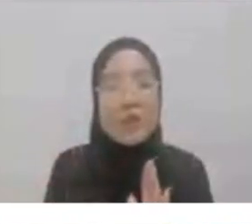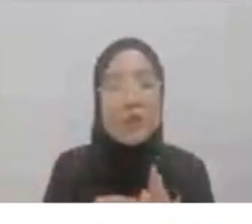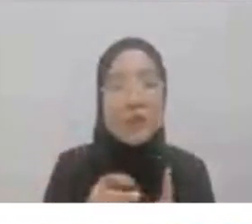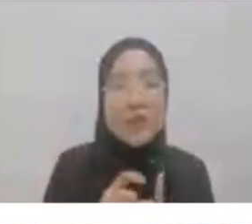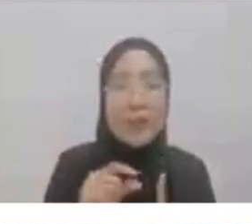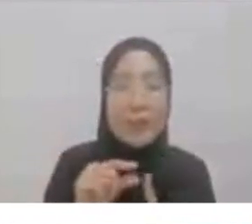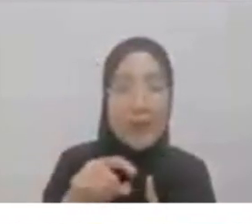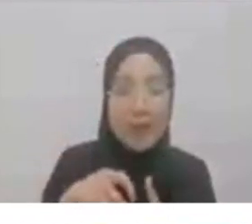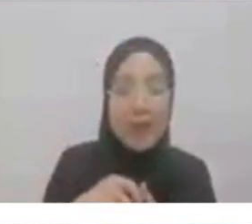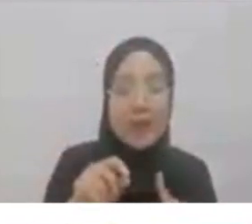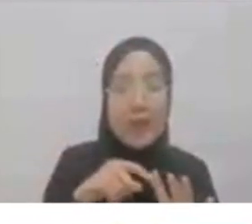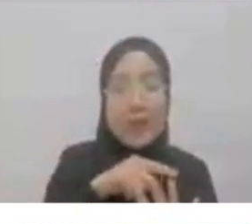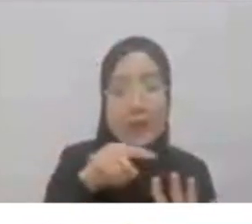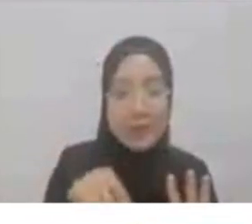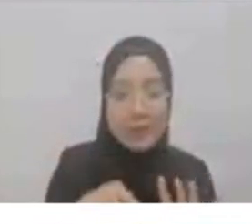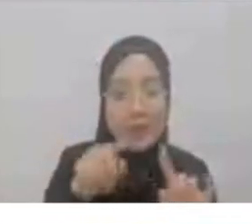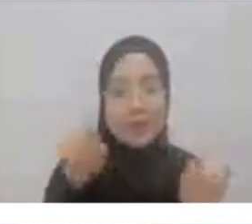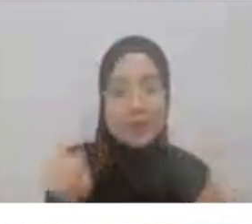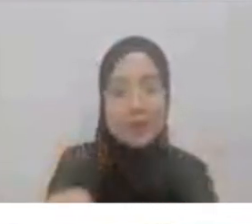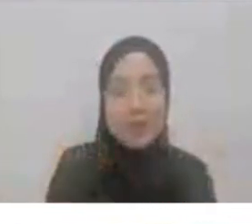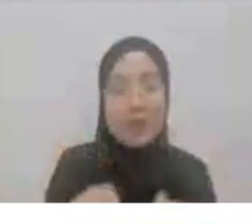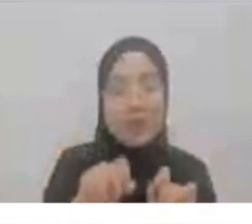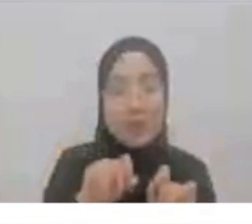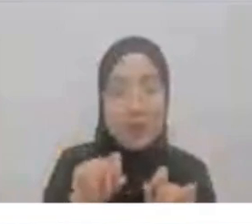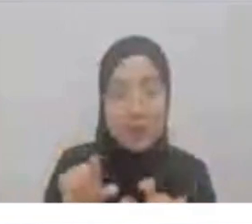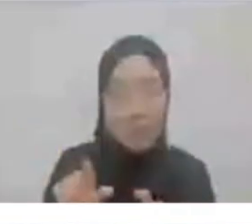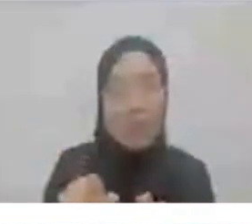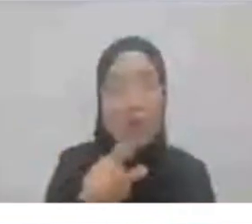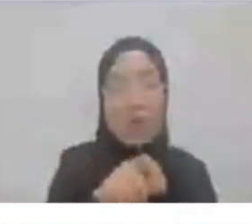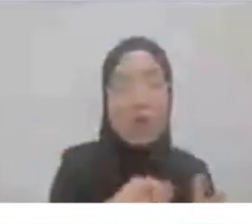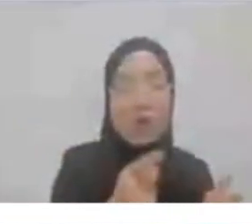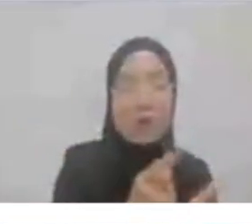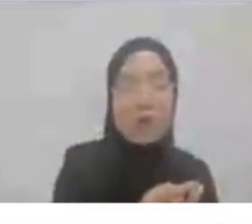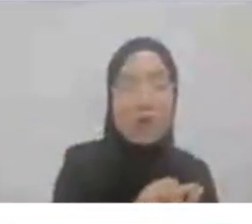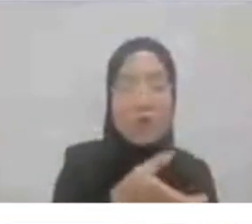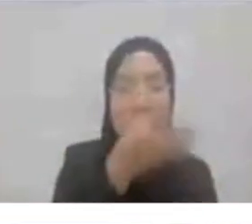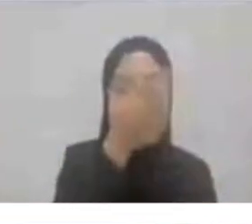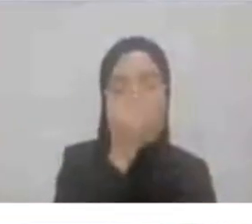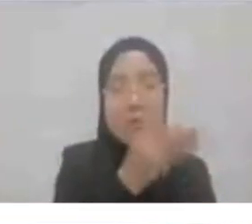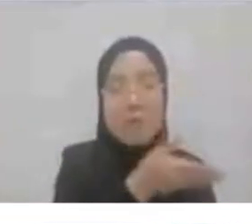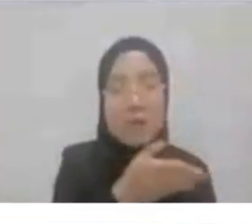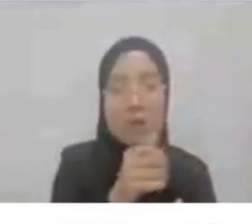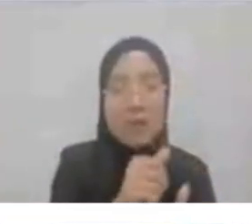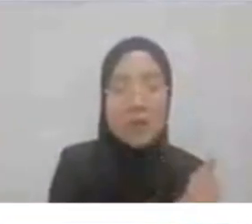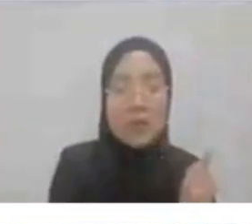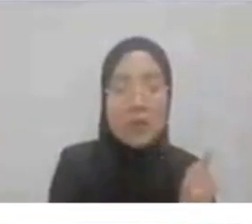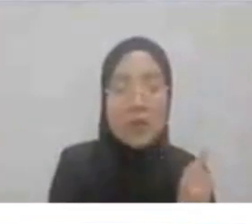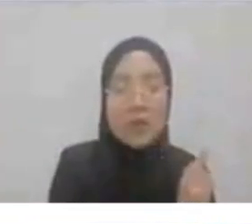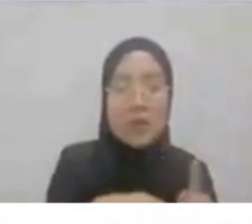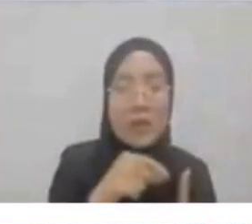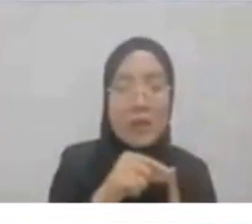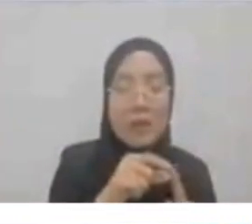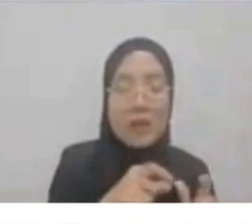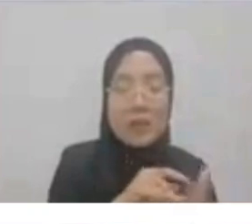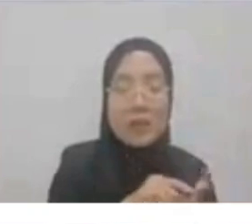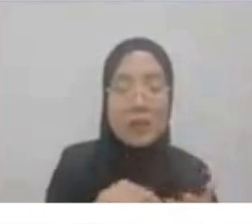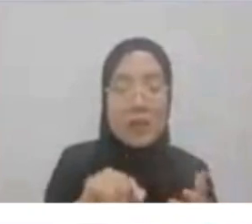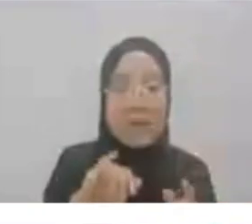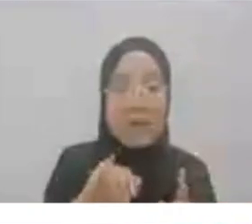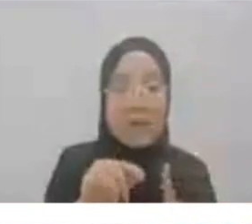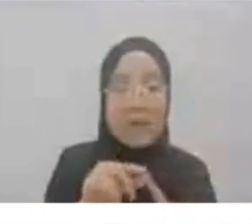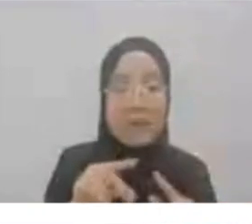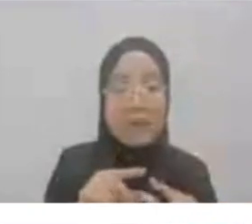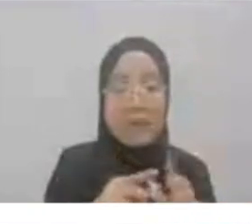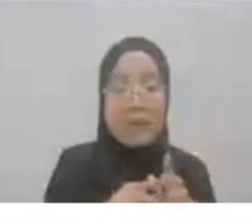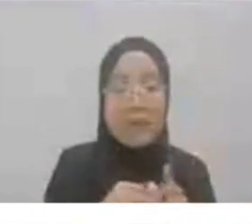suara bahwa berdasarkan jawaban termohon pemahaman salah seorang petugas KPPS pemilih atas nama prani yang memiliki ktpl